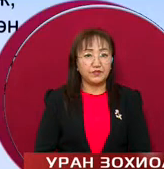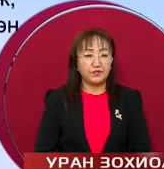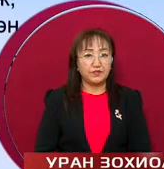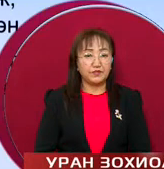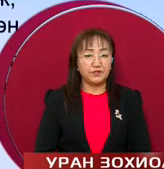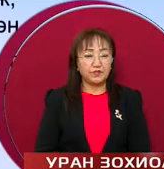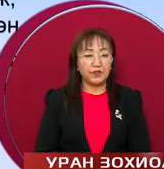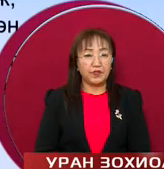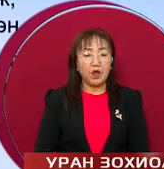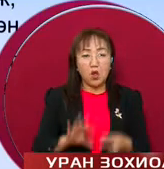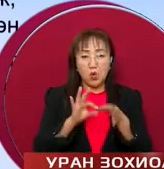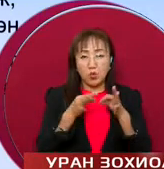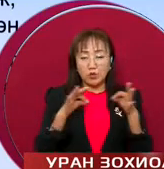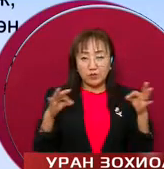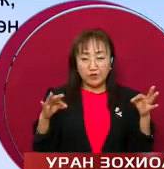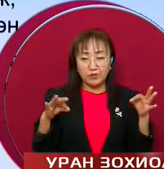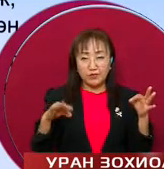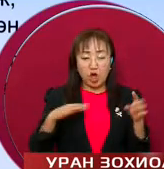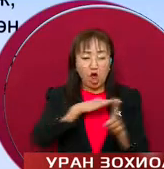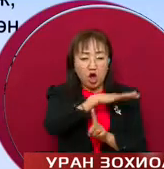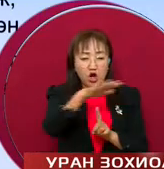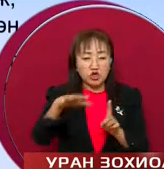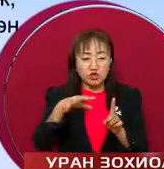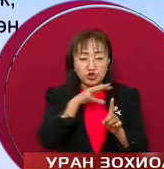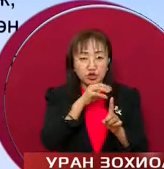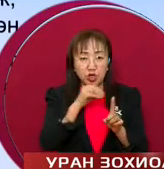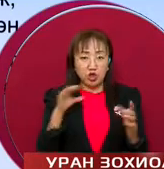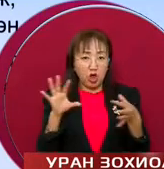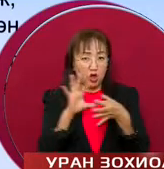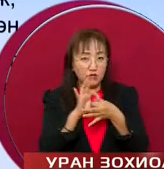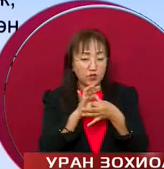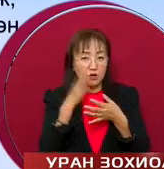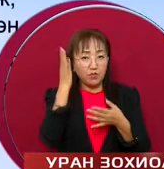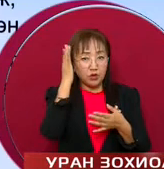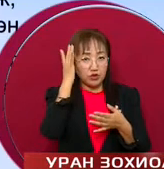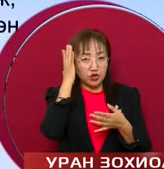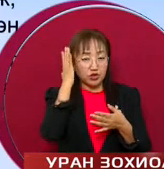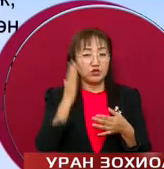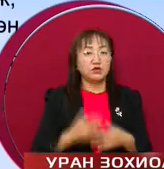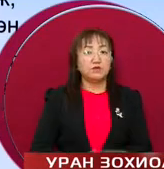Уг өгүүлбэрийнхаа хам орчинтой нь холбон бодороо хөгдөтэй.